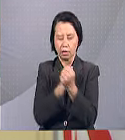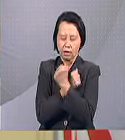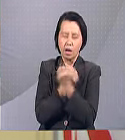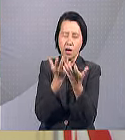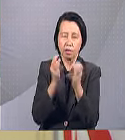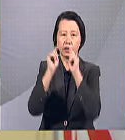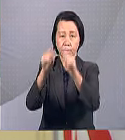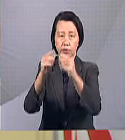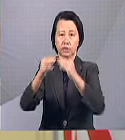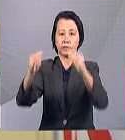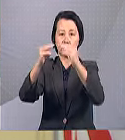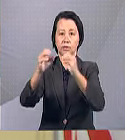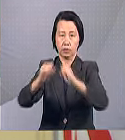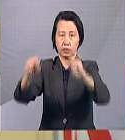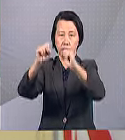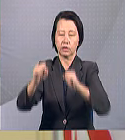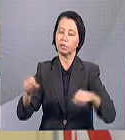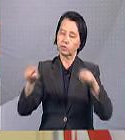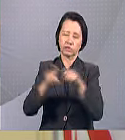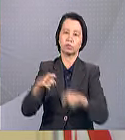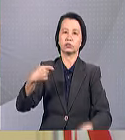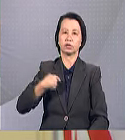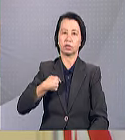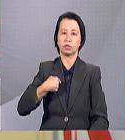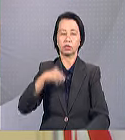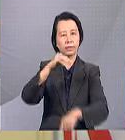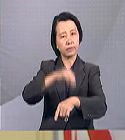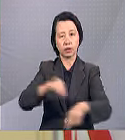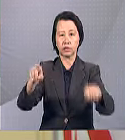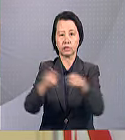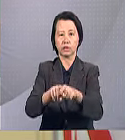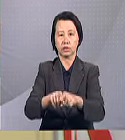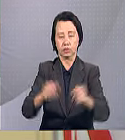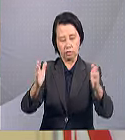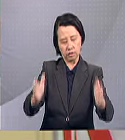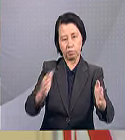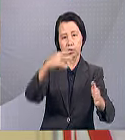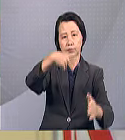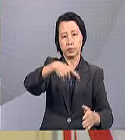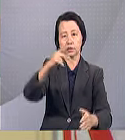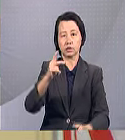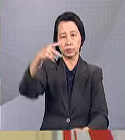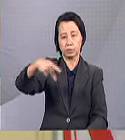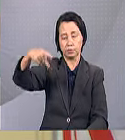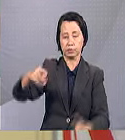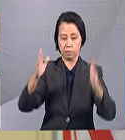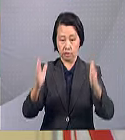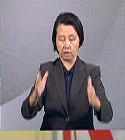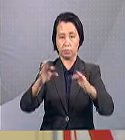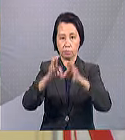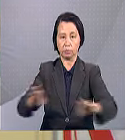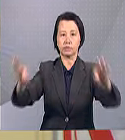surau. Begitu juga saya. Dalam masa yang sama, tempoh PKPP ini adalah tempoh